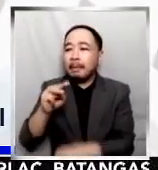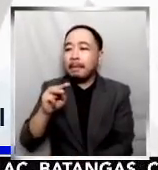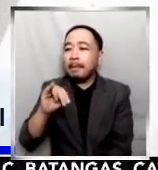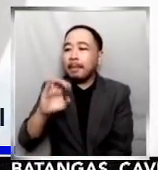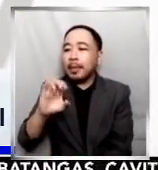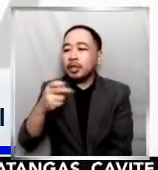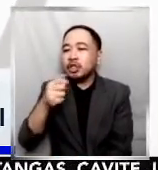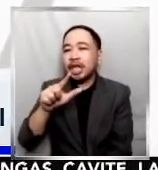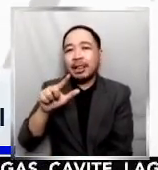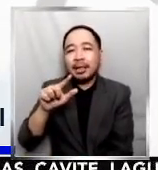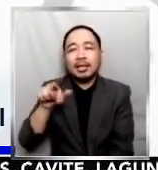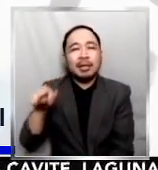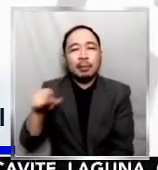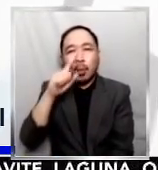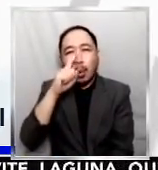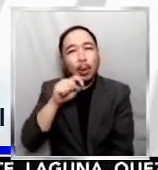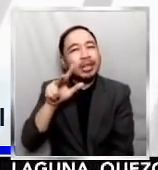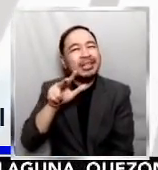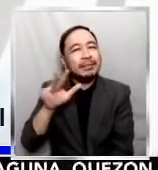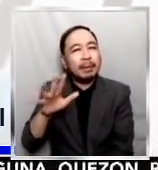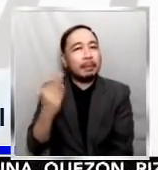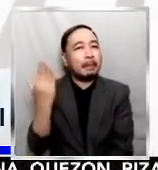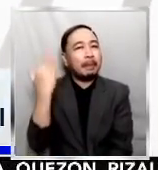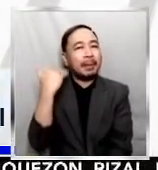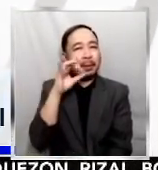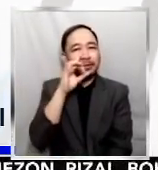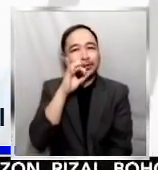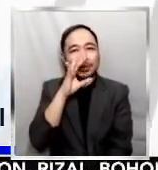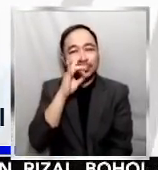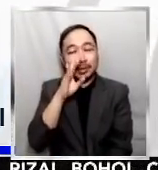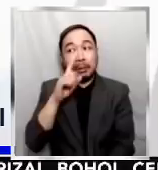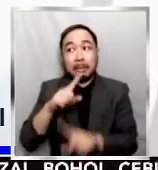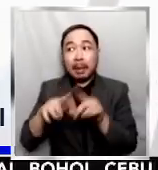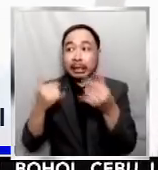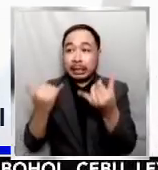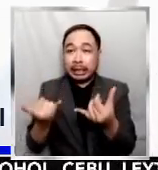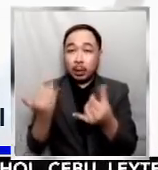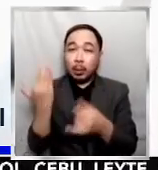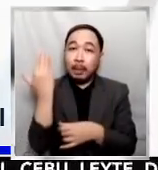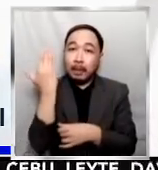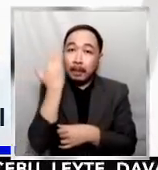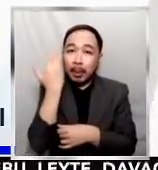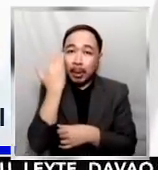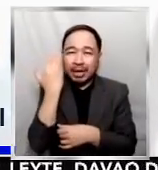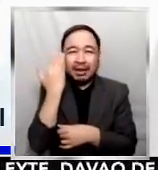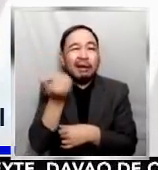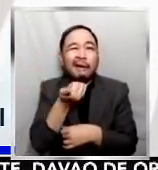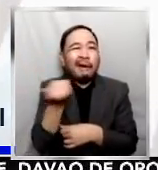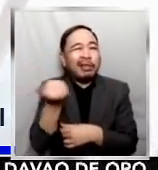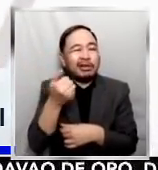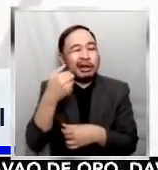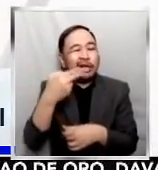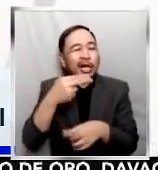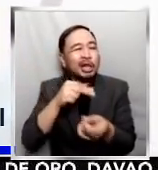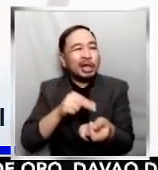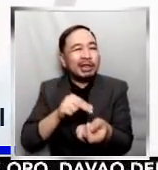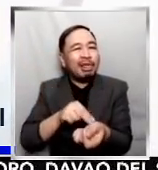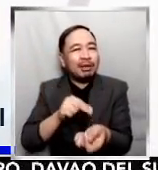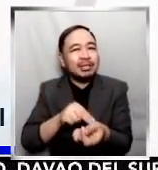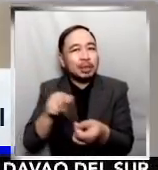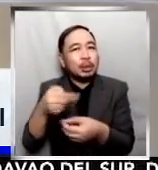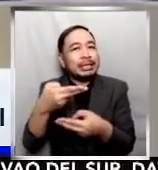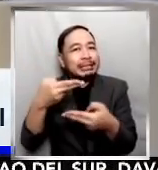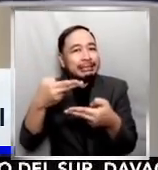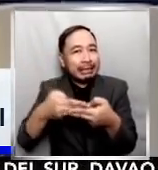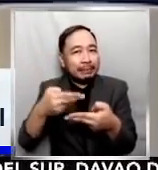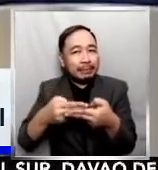anyos, dating kasambahay. Pero nagpapakilala siyang si Dayrila Esteban at isa raw siyang nurse. Ang hindi niya alam ang katransaksyon